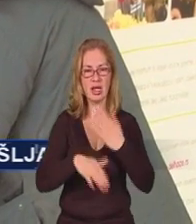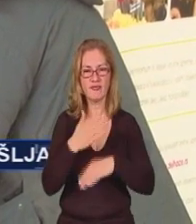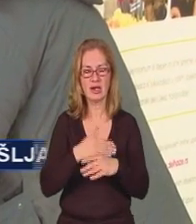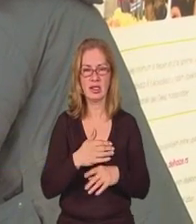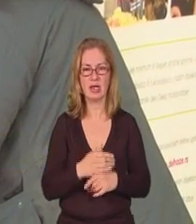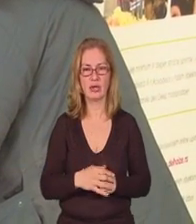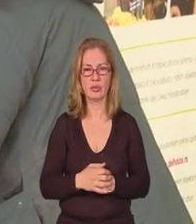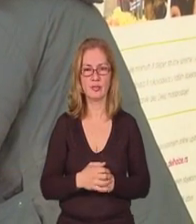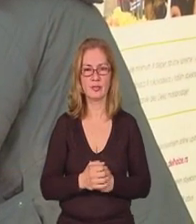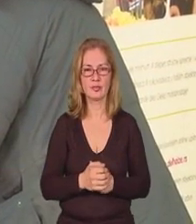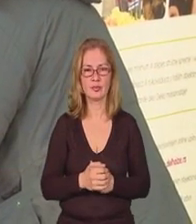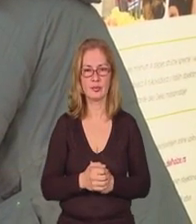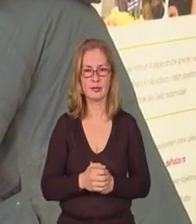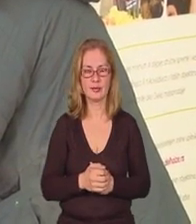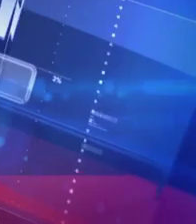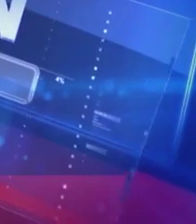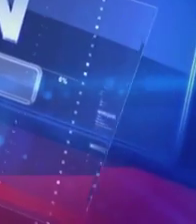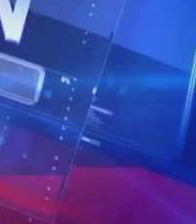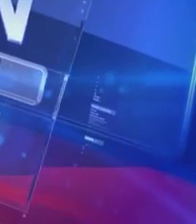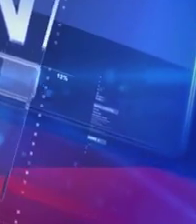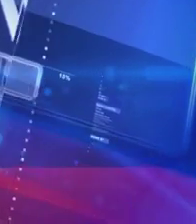a imaju invaliditet.